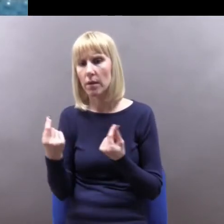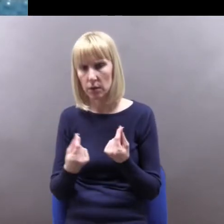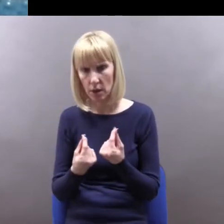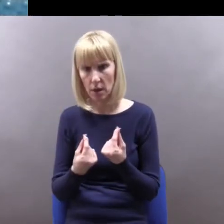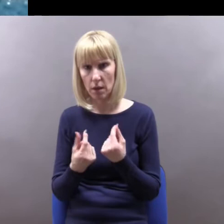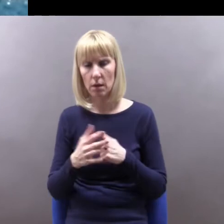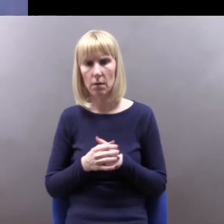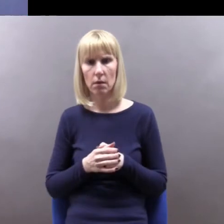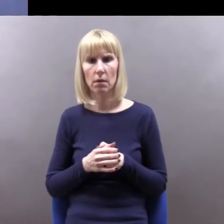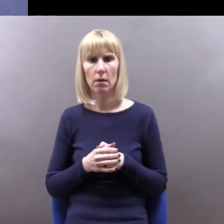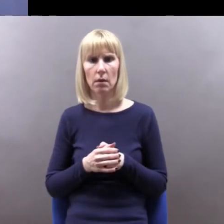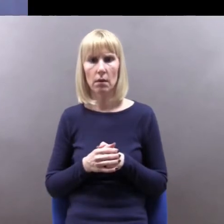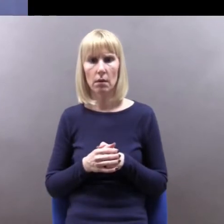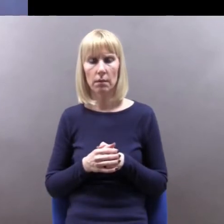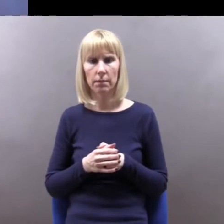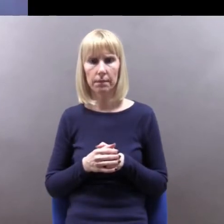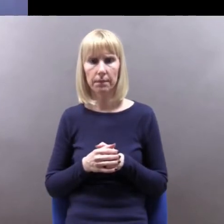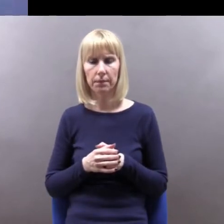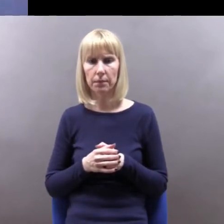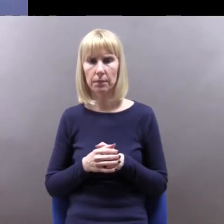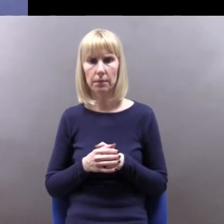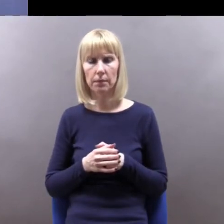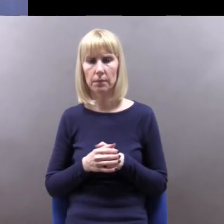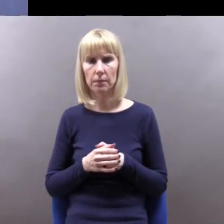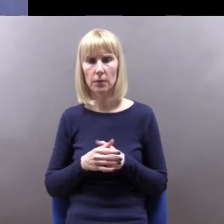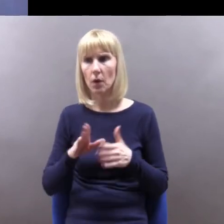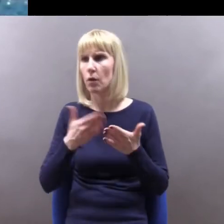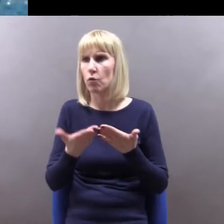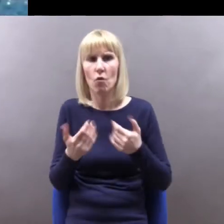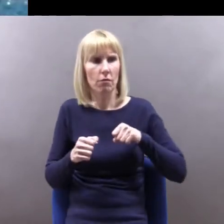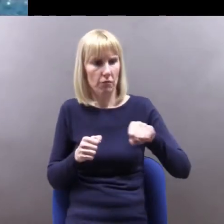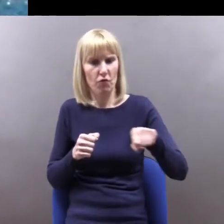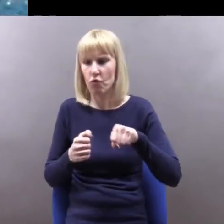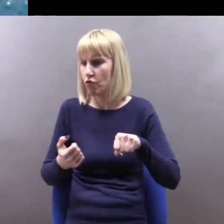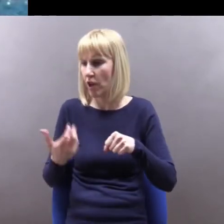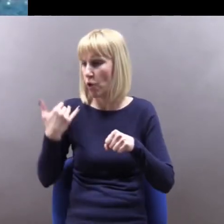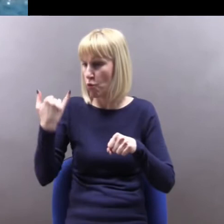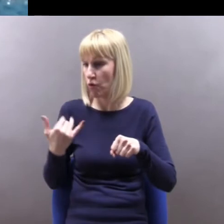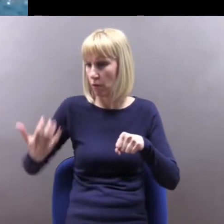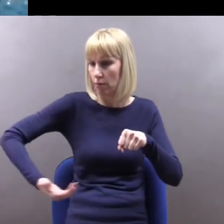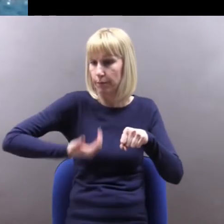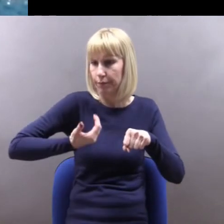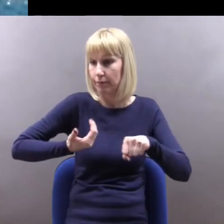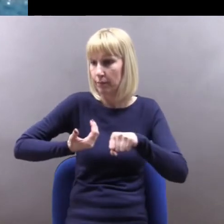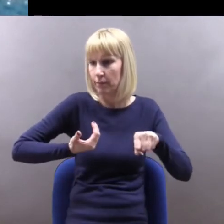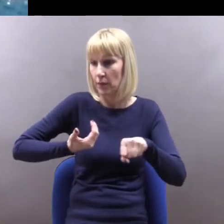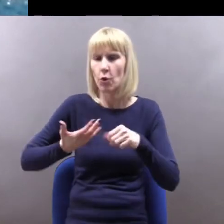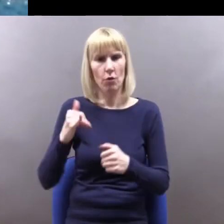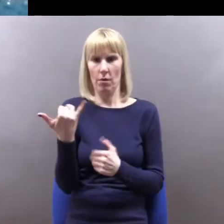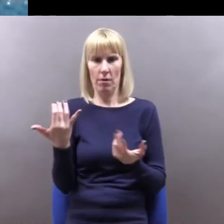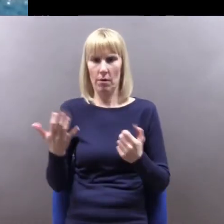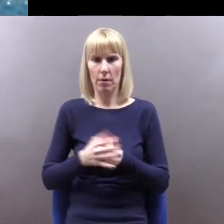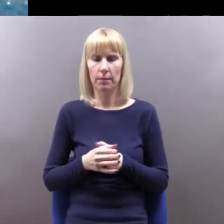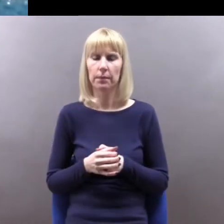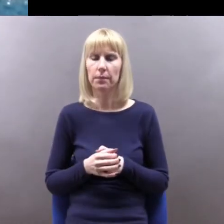tak? No, zgadzam się. Wziąć dwójkę dzieci albo wózek na ręce i jednocześnie z dzieckiem. Albo